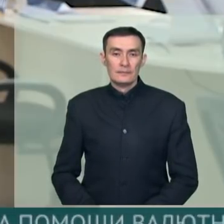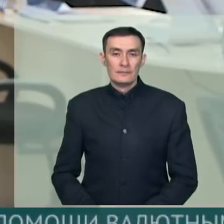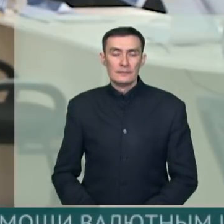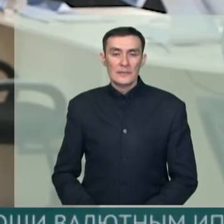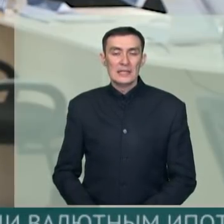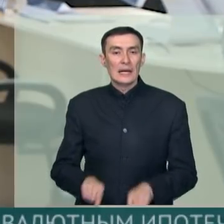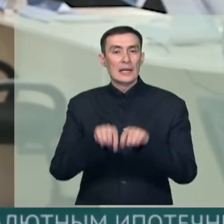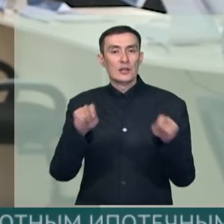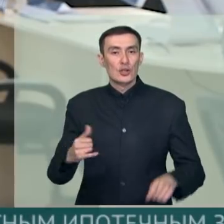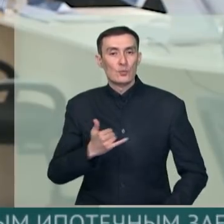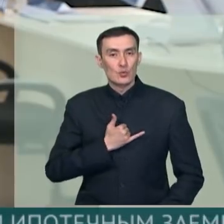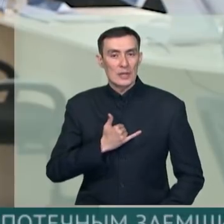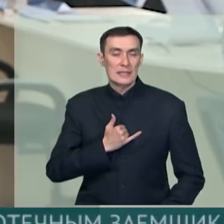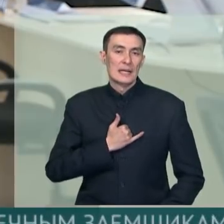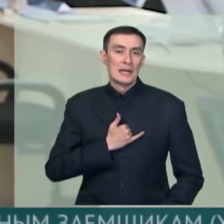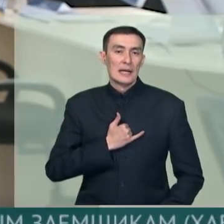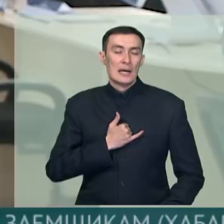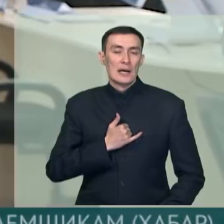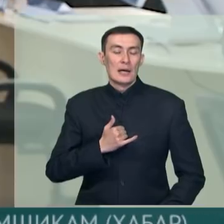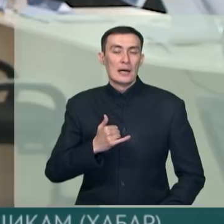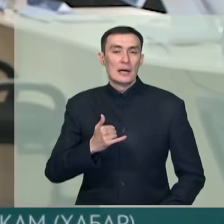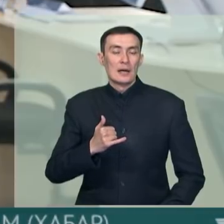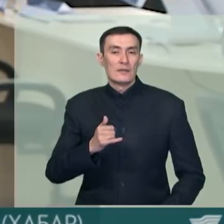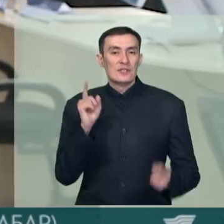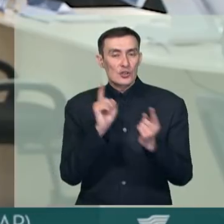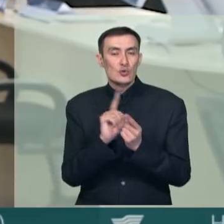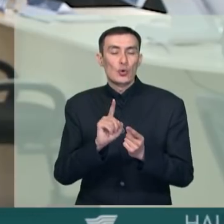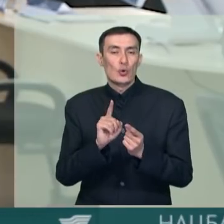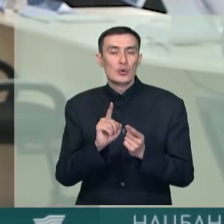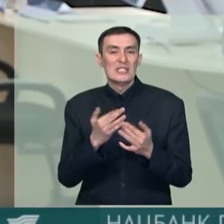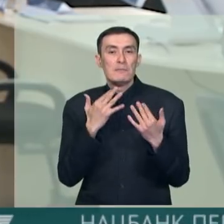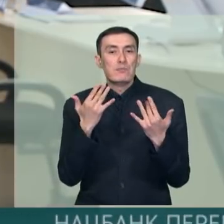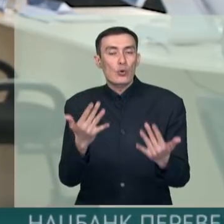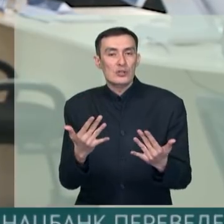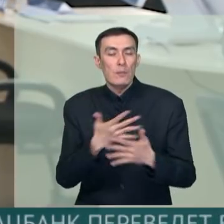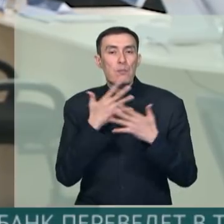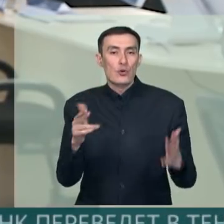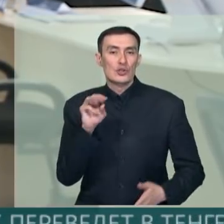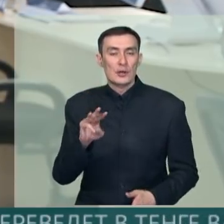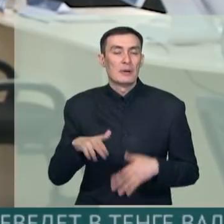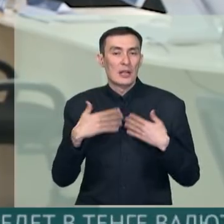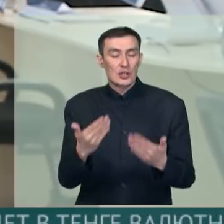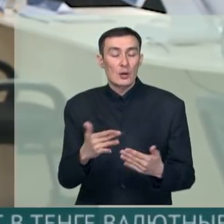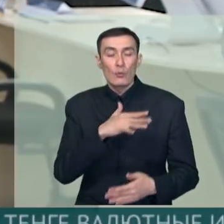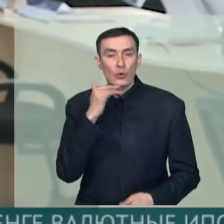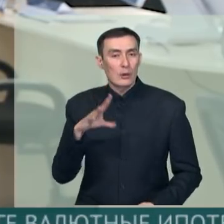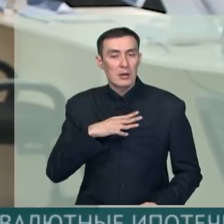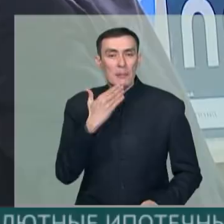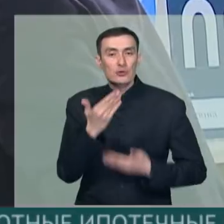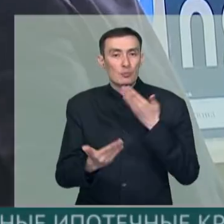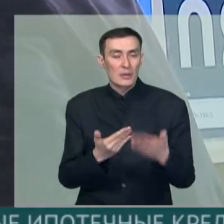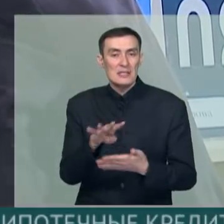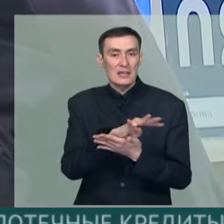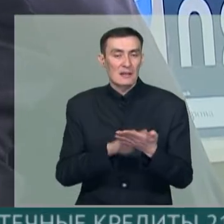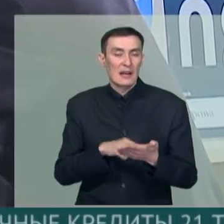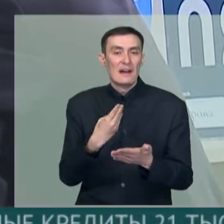С открытием у нас мы как бы столкнулись с тем, что спрос намного превышает, чем предложение. Очень много поступило заявок